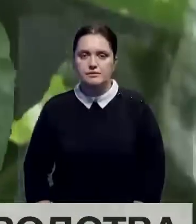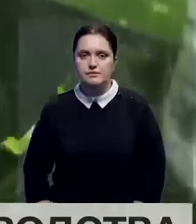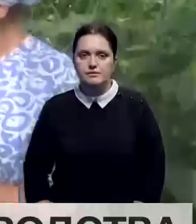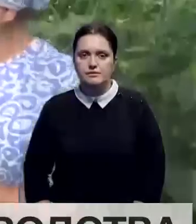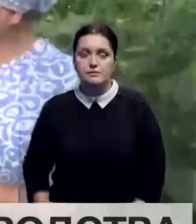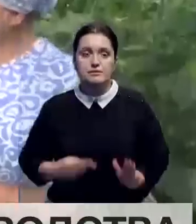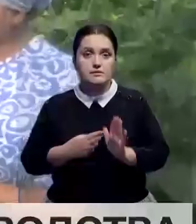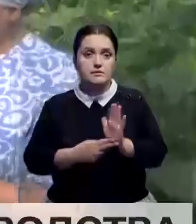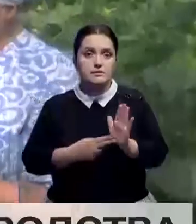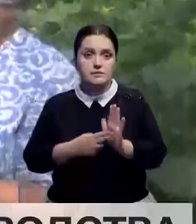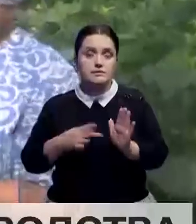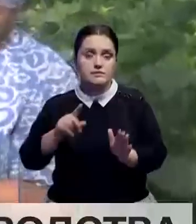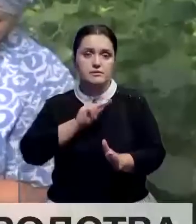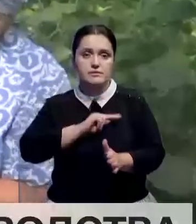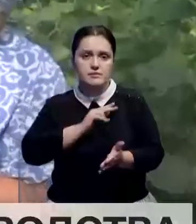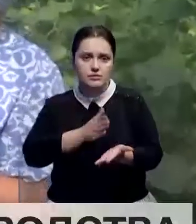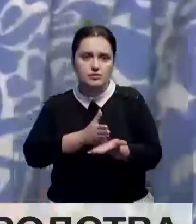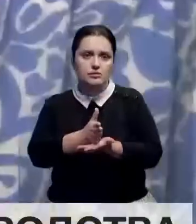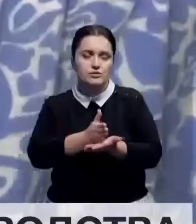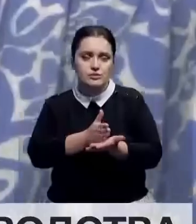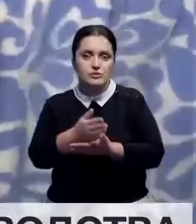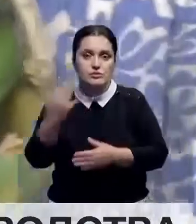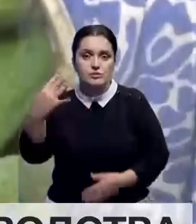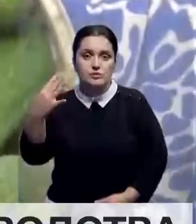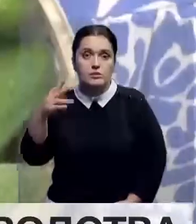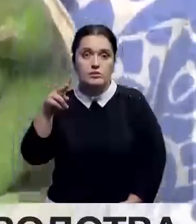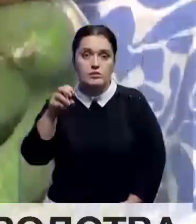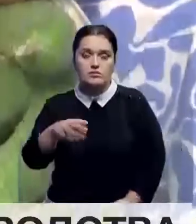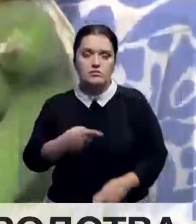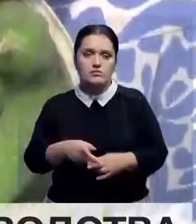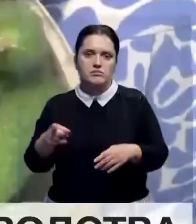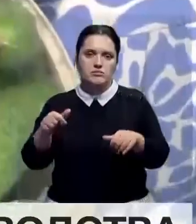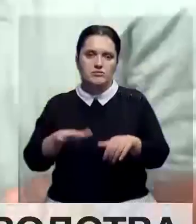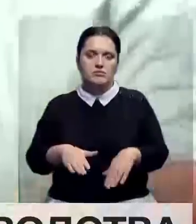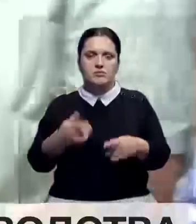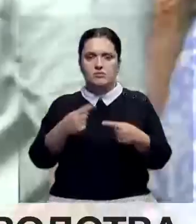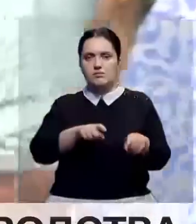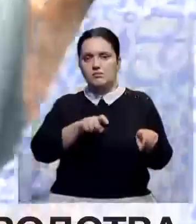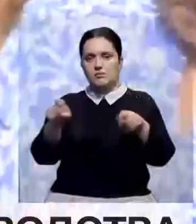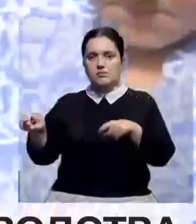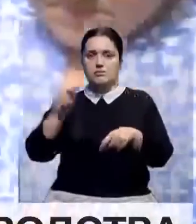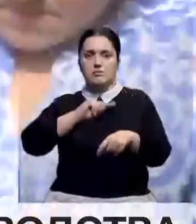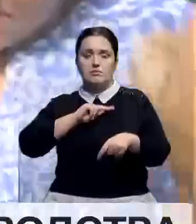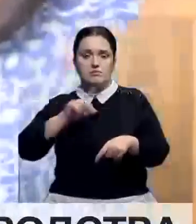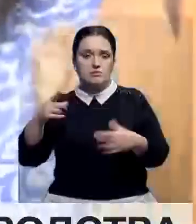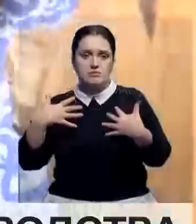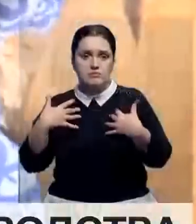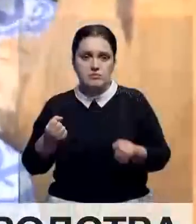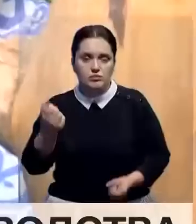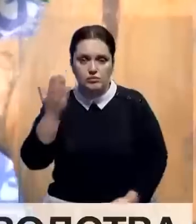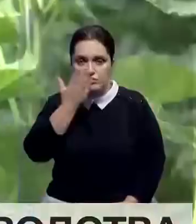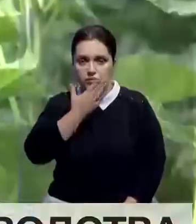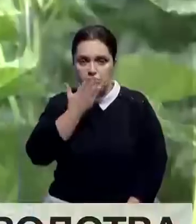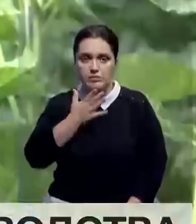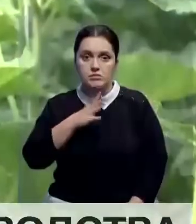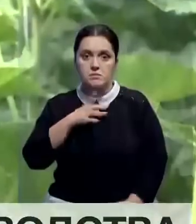На железной дороге Айдар Айкенбаев проработал почти 40 лет. Поменять кардинально профессию пришлось по состоянию здоровья. Для начала сельчанин